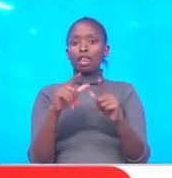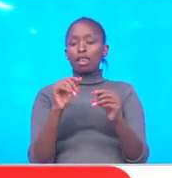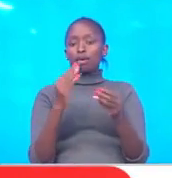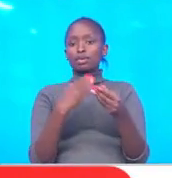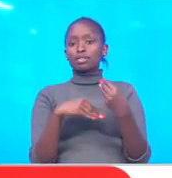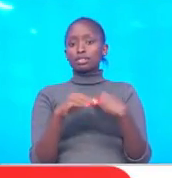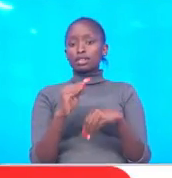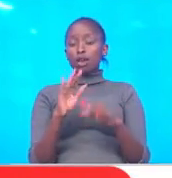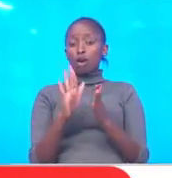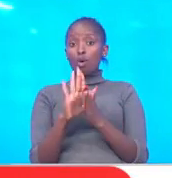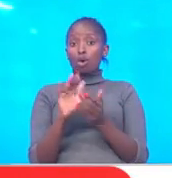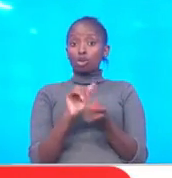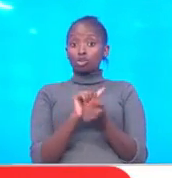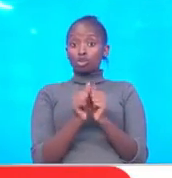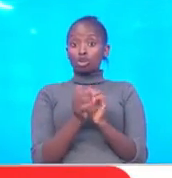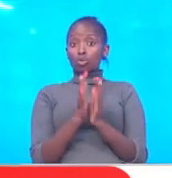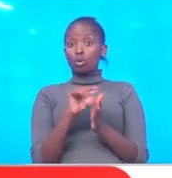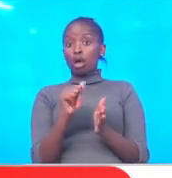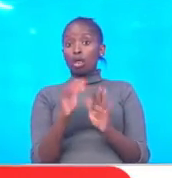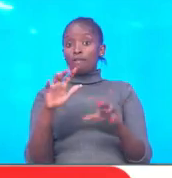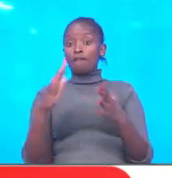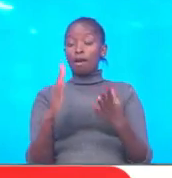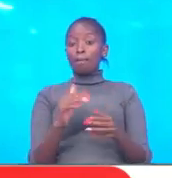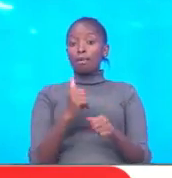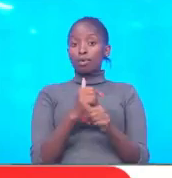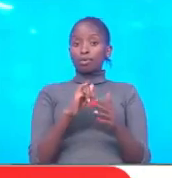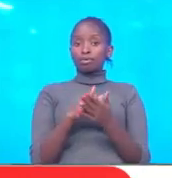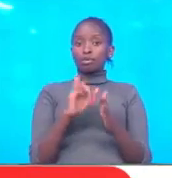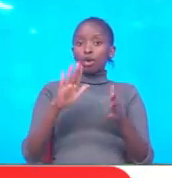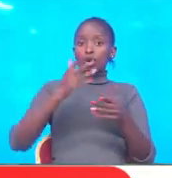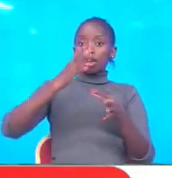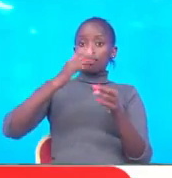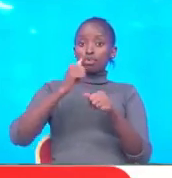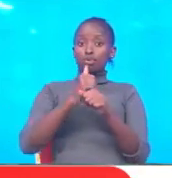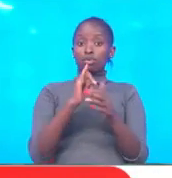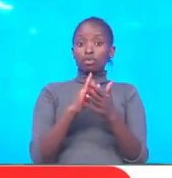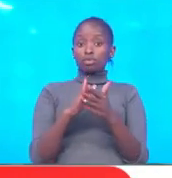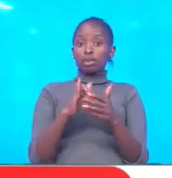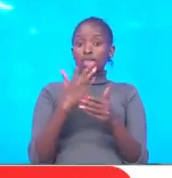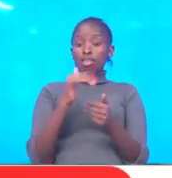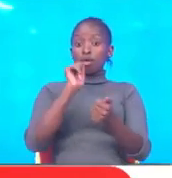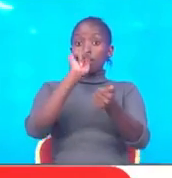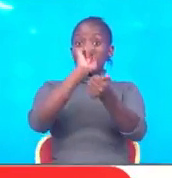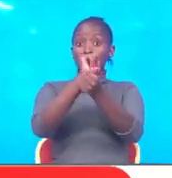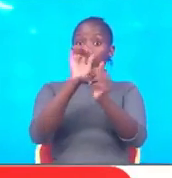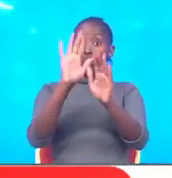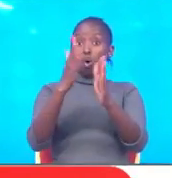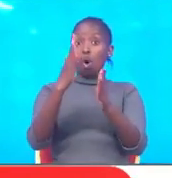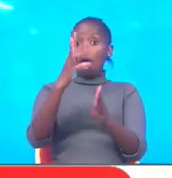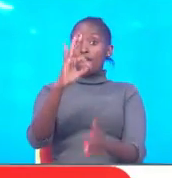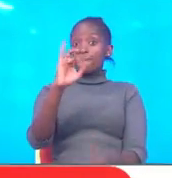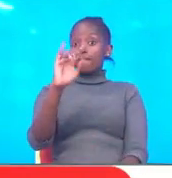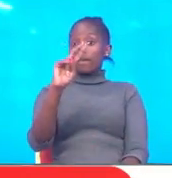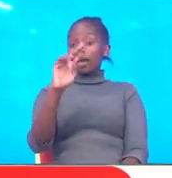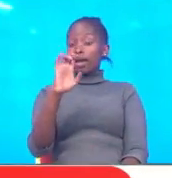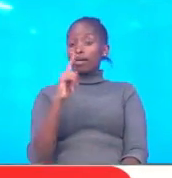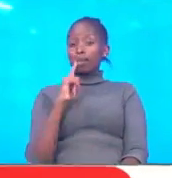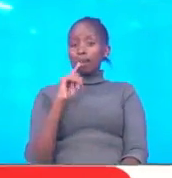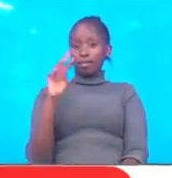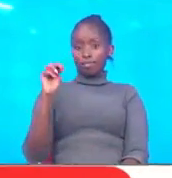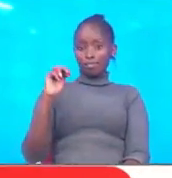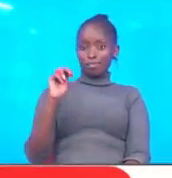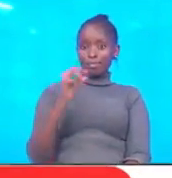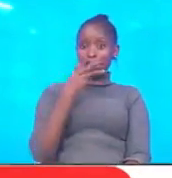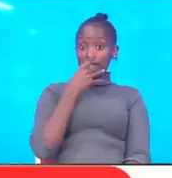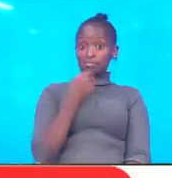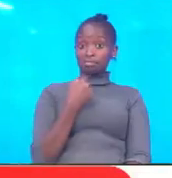hazijasajiliwa wala kuidhinishwa na serikali, la sivyo wafungwe jela au faini ya shilingi milioni 1. Opete anasema iwapo